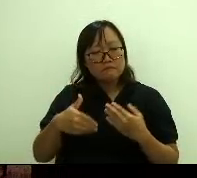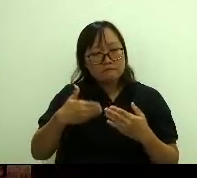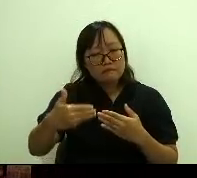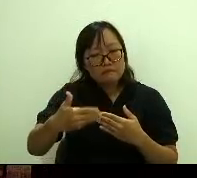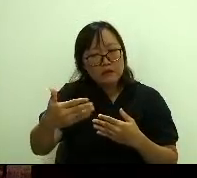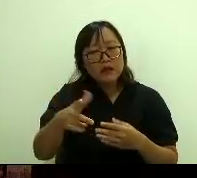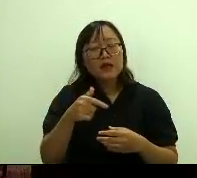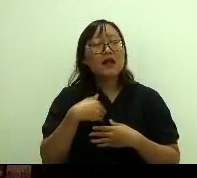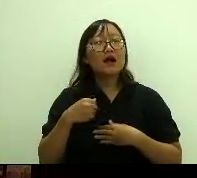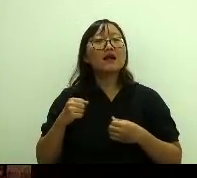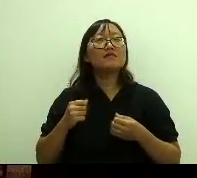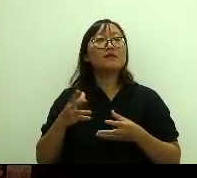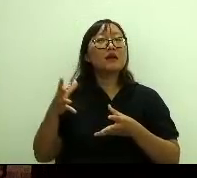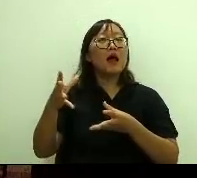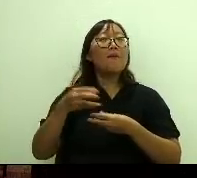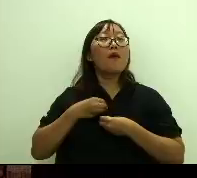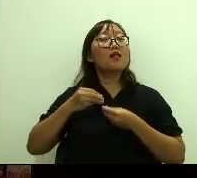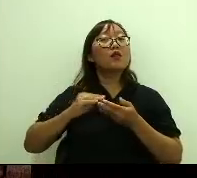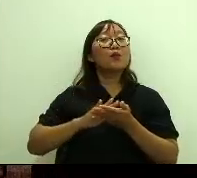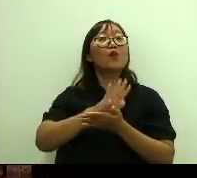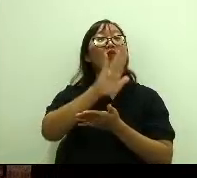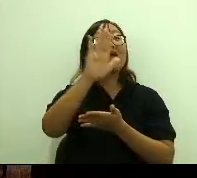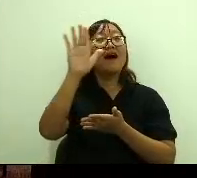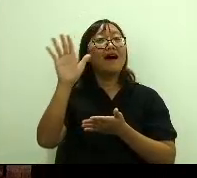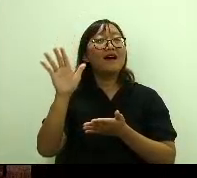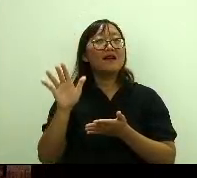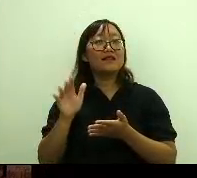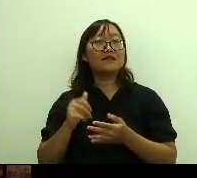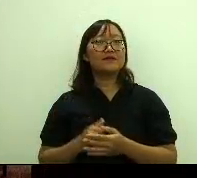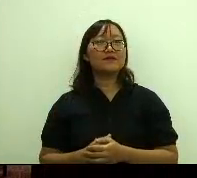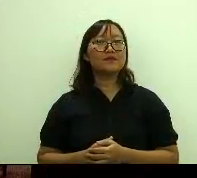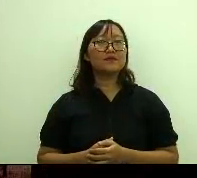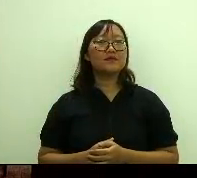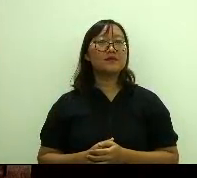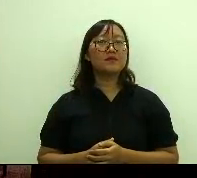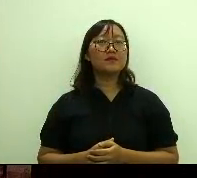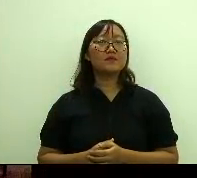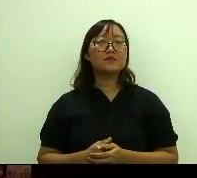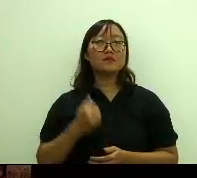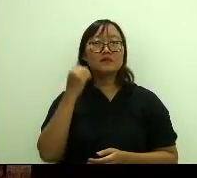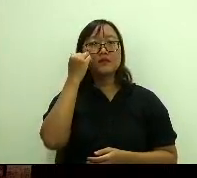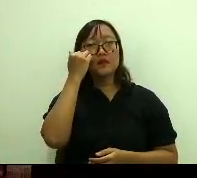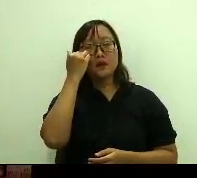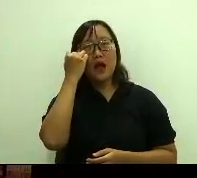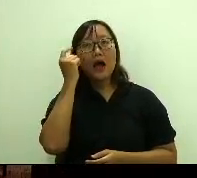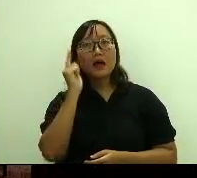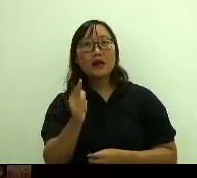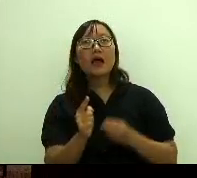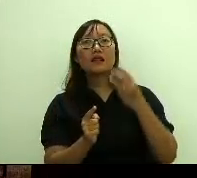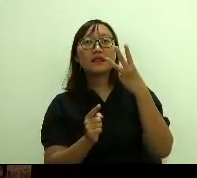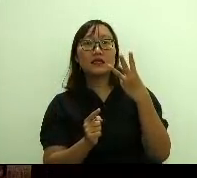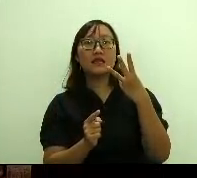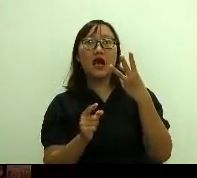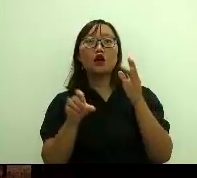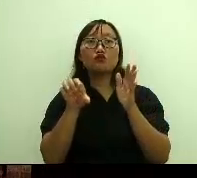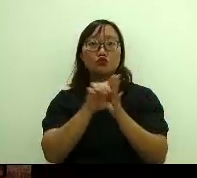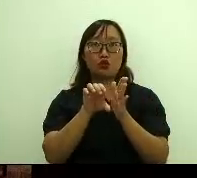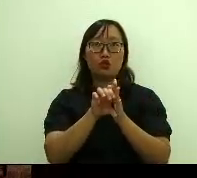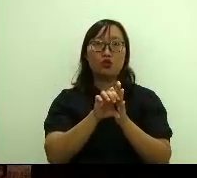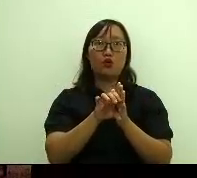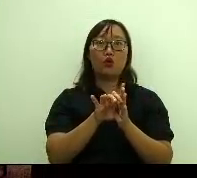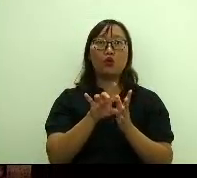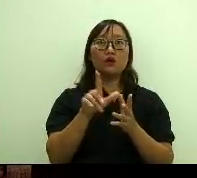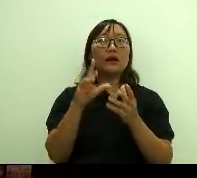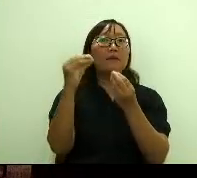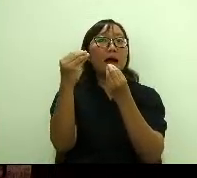Saudari-saudaraku yang terkasih, tiga perumpamaan dalam Injil hari ini mengajarkan kepada kita tentang kebijaksanaan